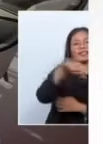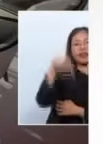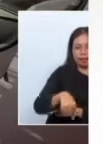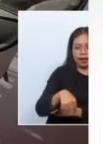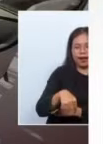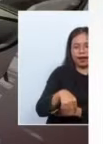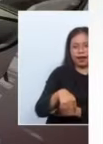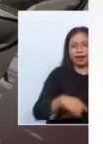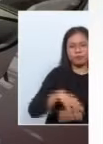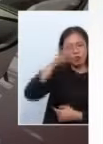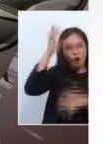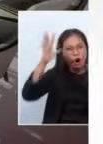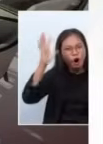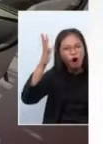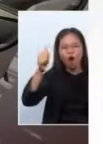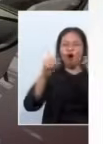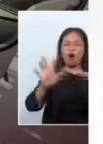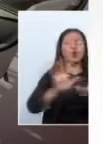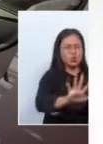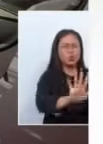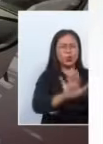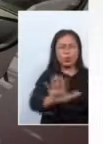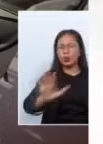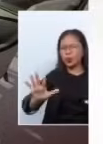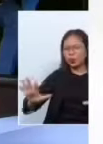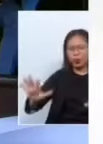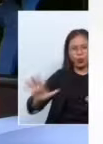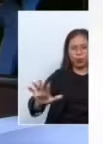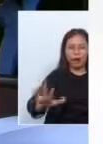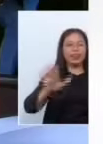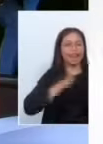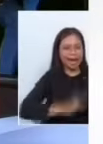atau justru memaparkan berbagai prestasi yang sudah mereka garap?